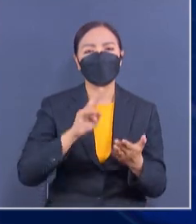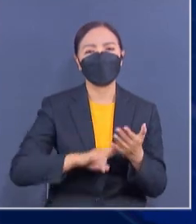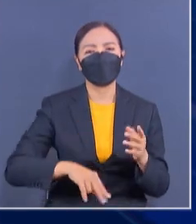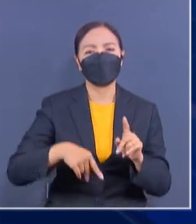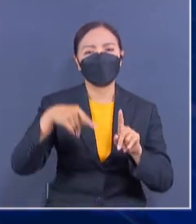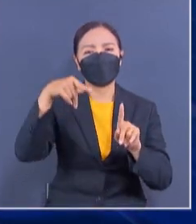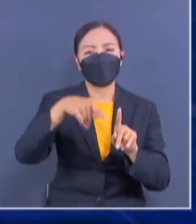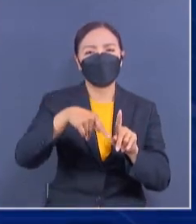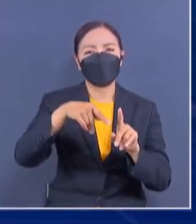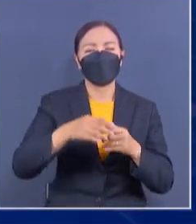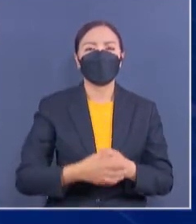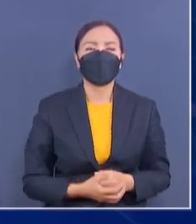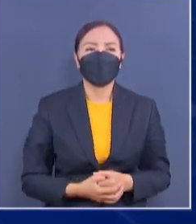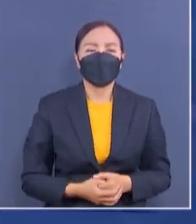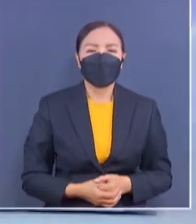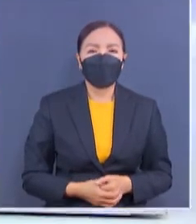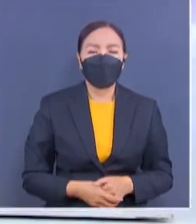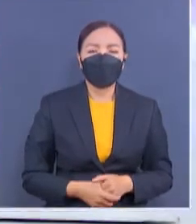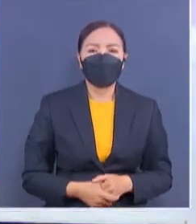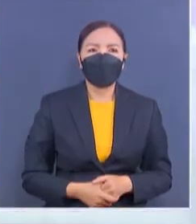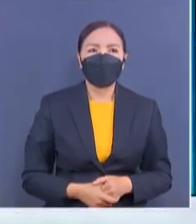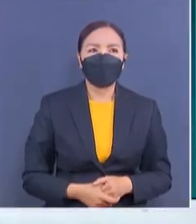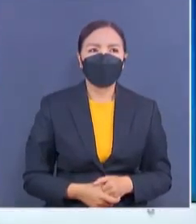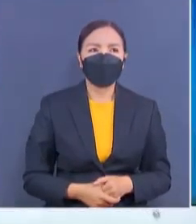ครับ คุณพี่ต้องพักผ่อนก่อนนะคะขับแบบนี้